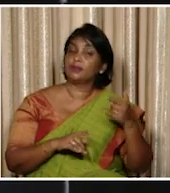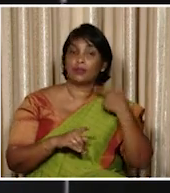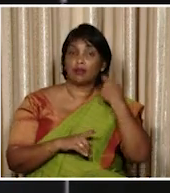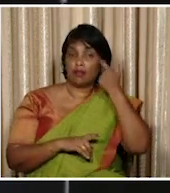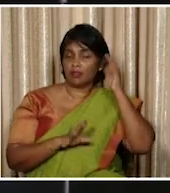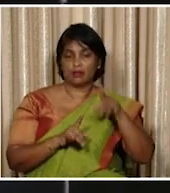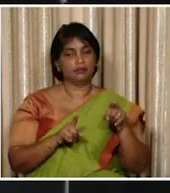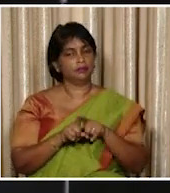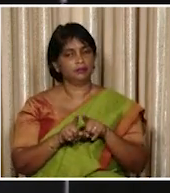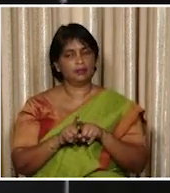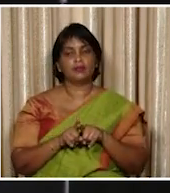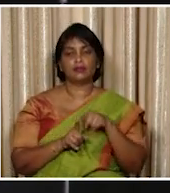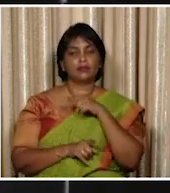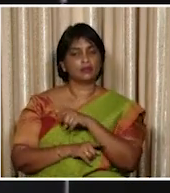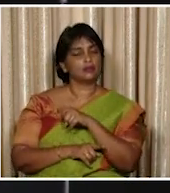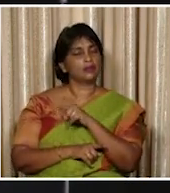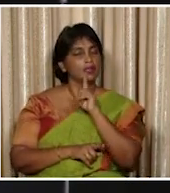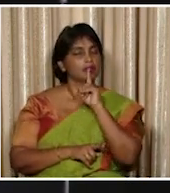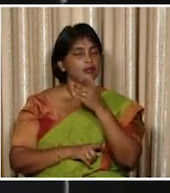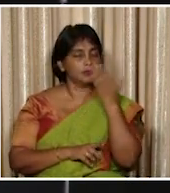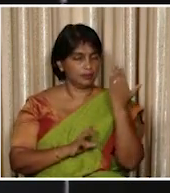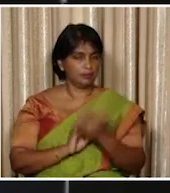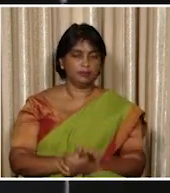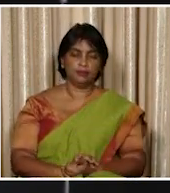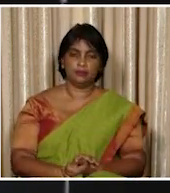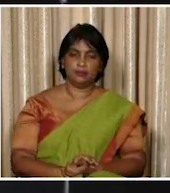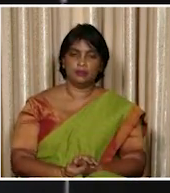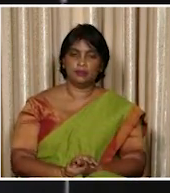හදාපු කෙනෙක් හැටියටත් එතුමා අපිට මතක් වෙනවා.